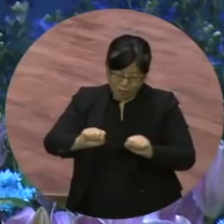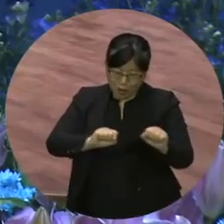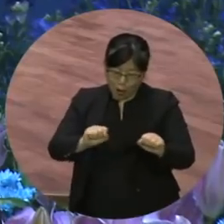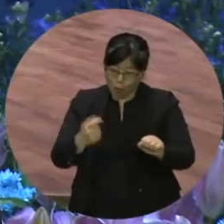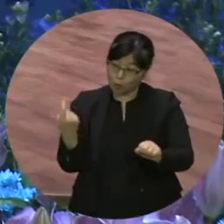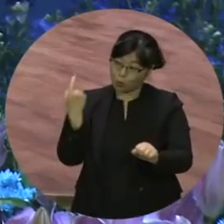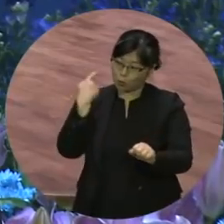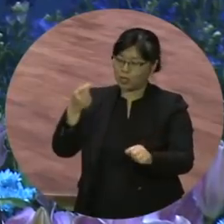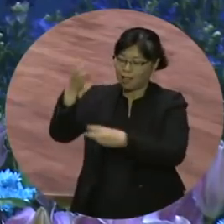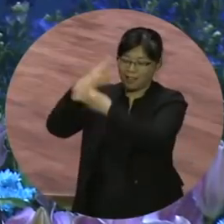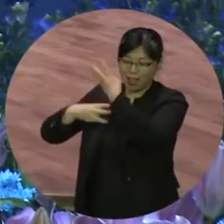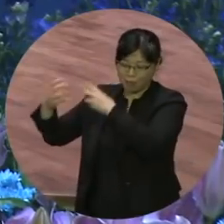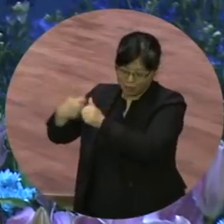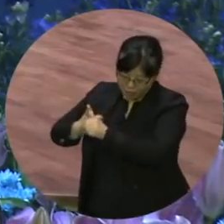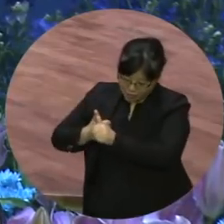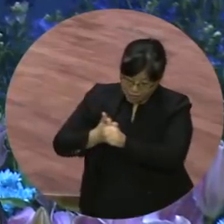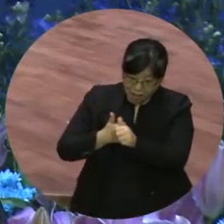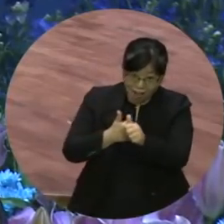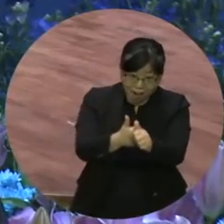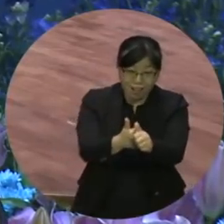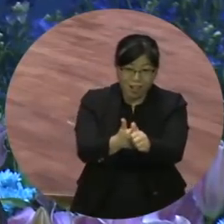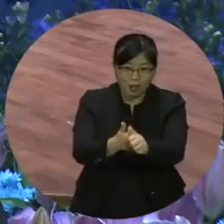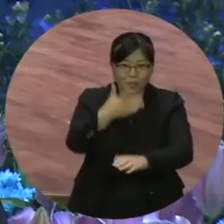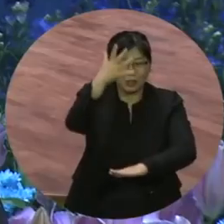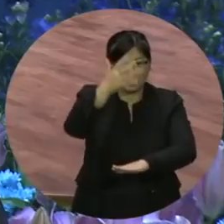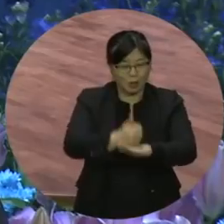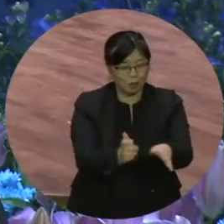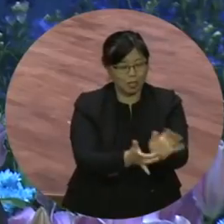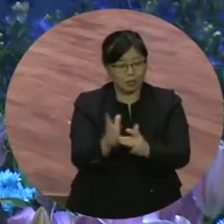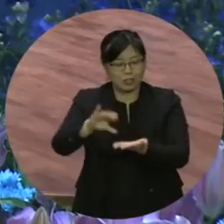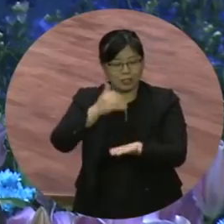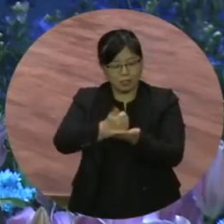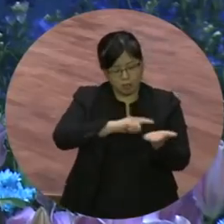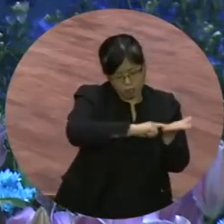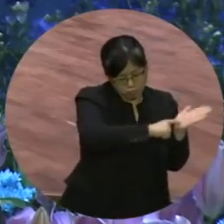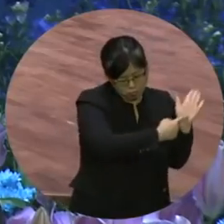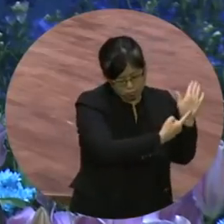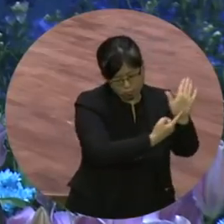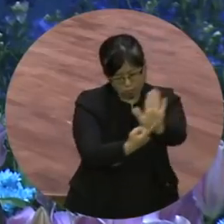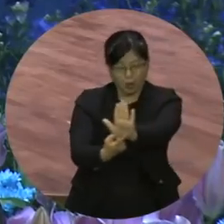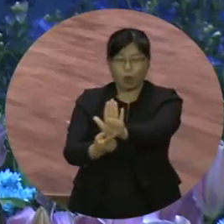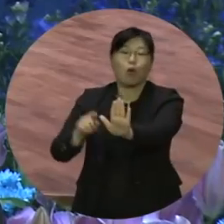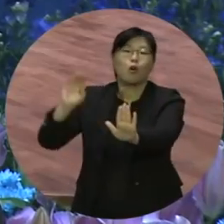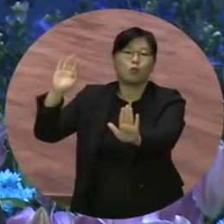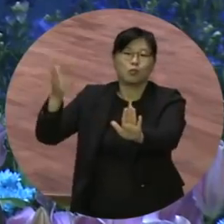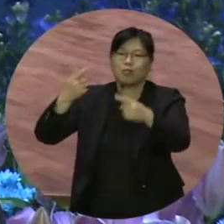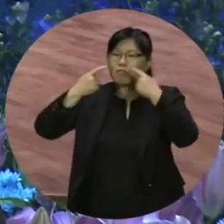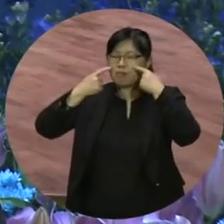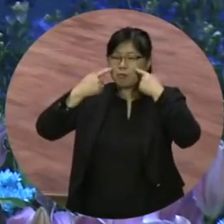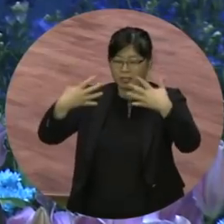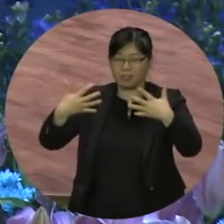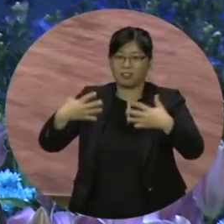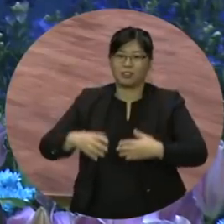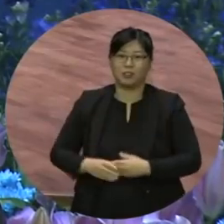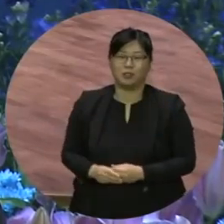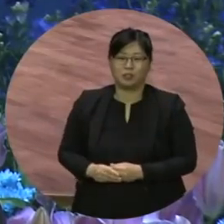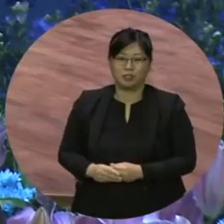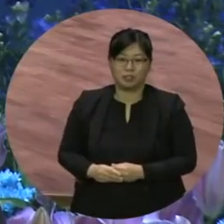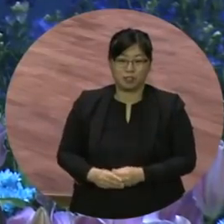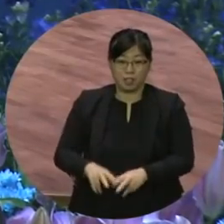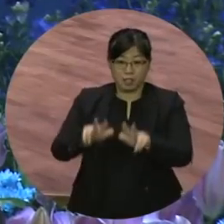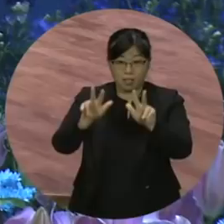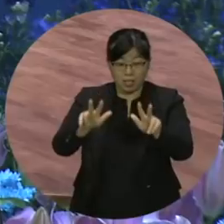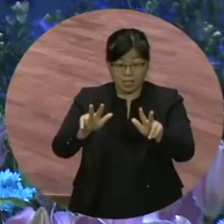시대에 정말 이 예수가 그리스도의 되심을 온 천하에 알려드리는 다 꺼져버린 이